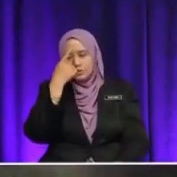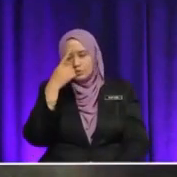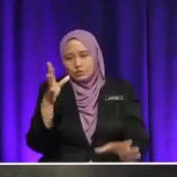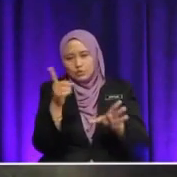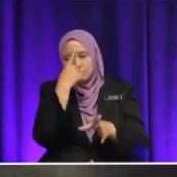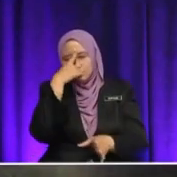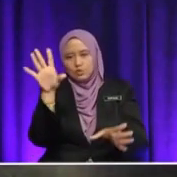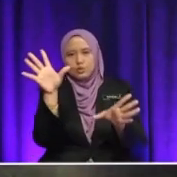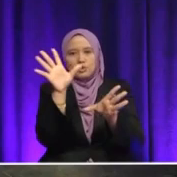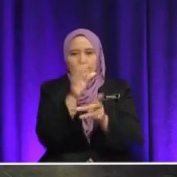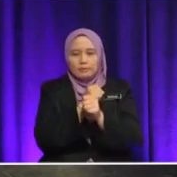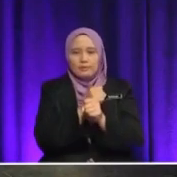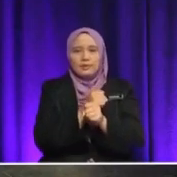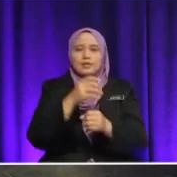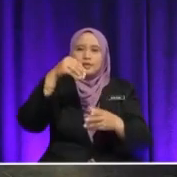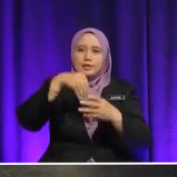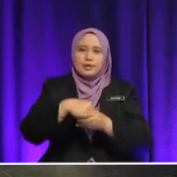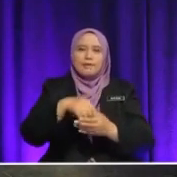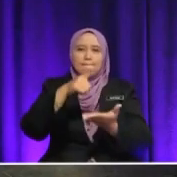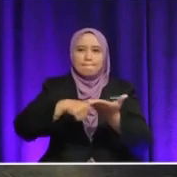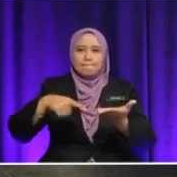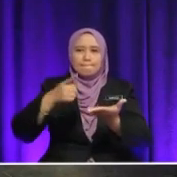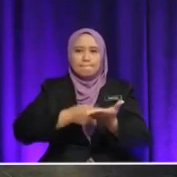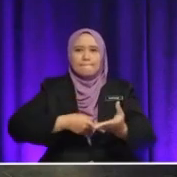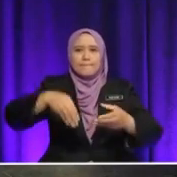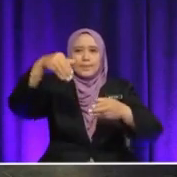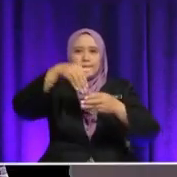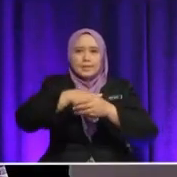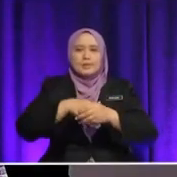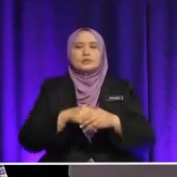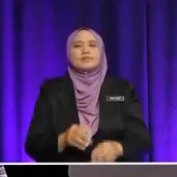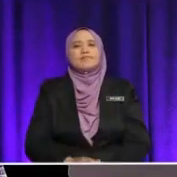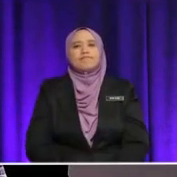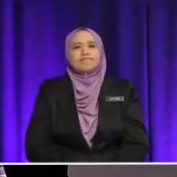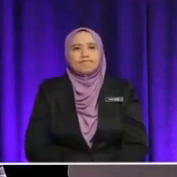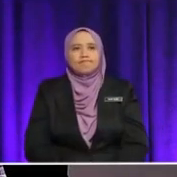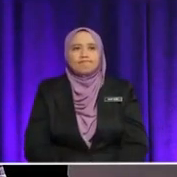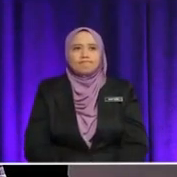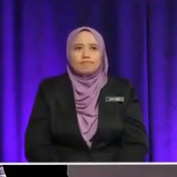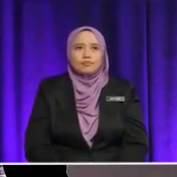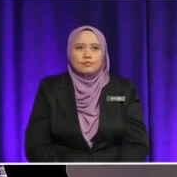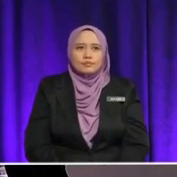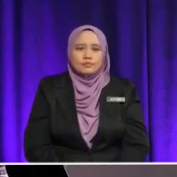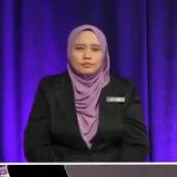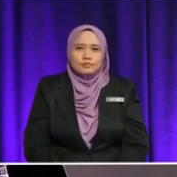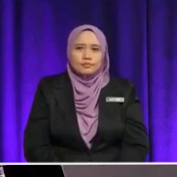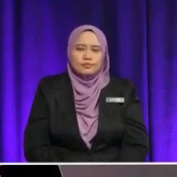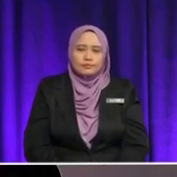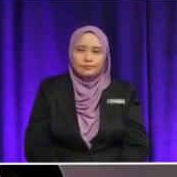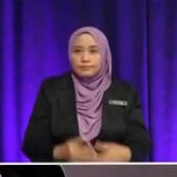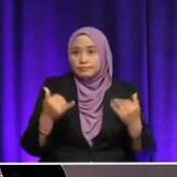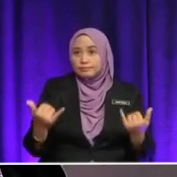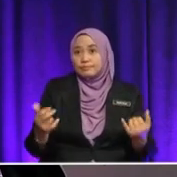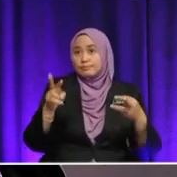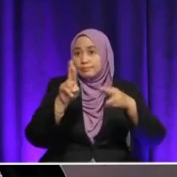oke bye oke Hai oleh teman boleh Tuliskan dua pilihan Hai adinka San kronologi